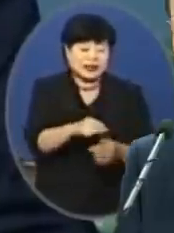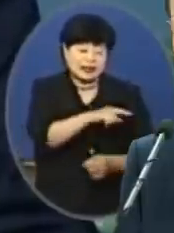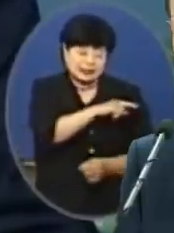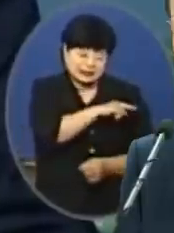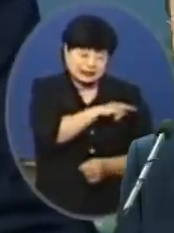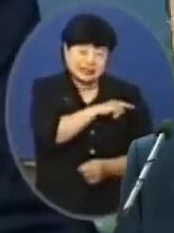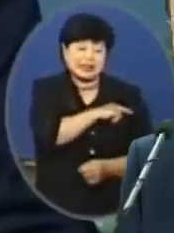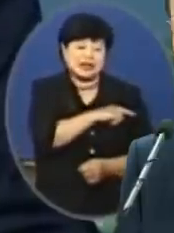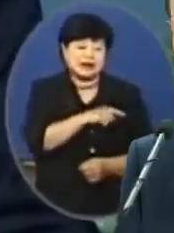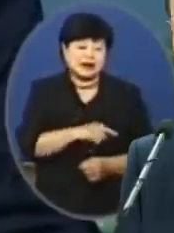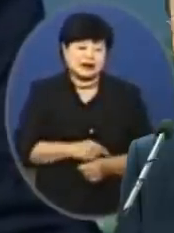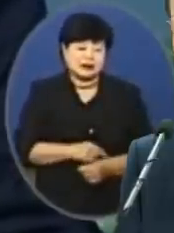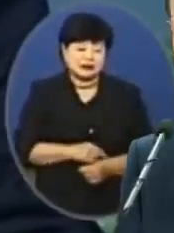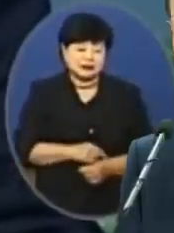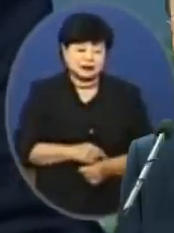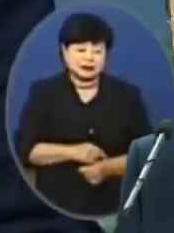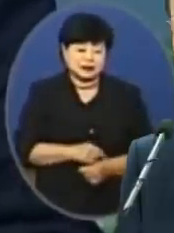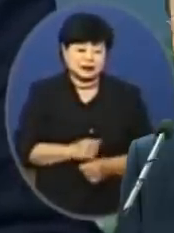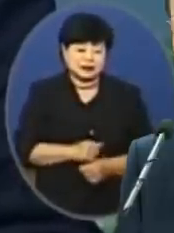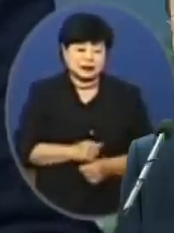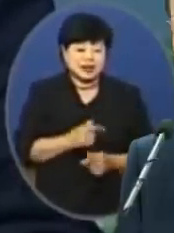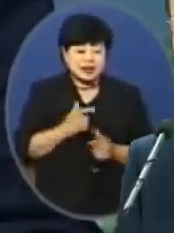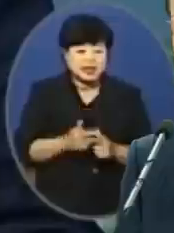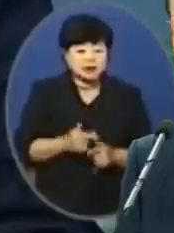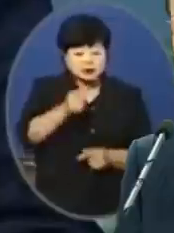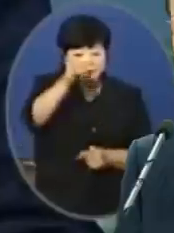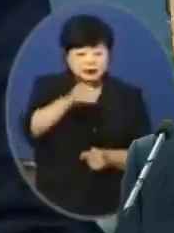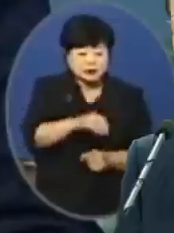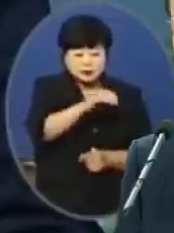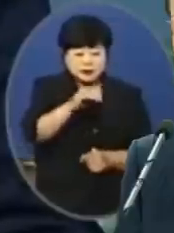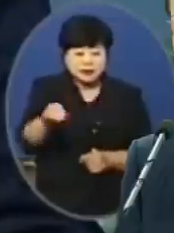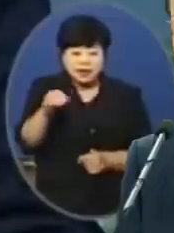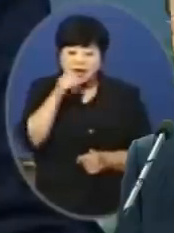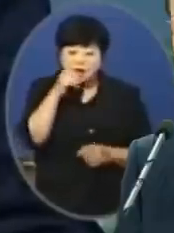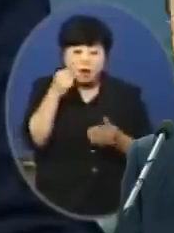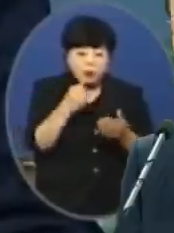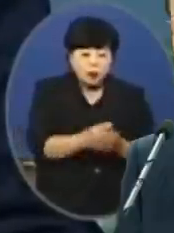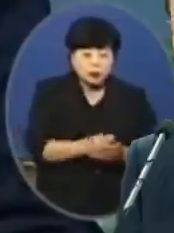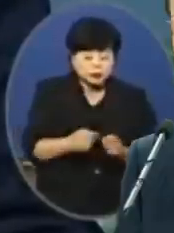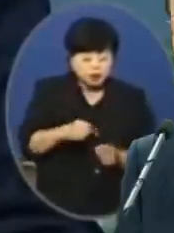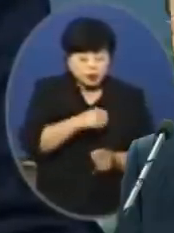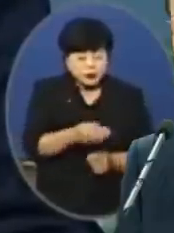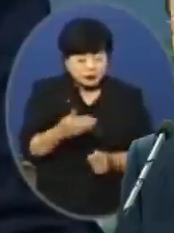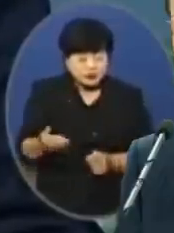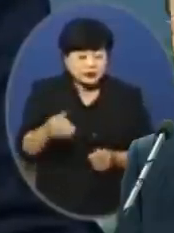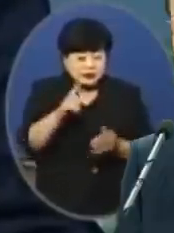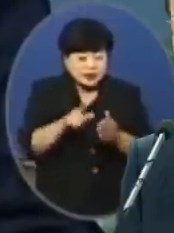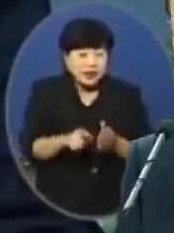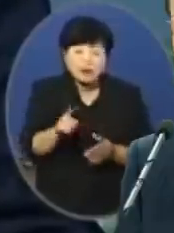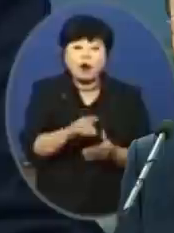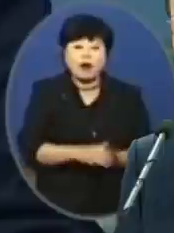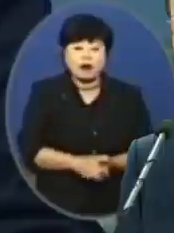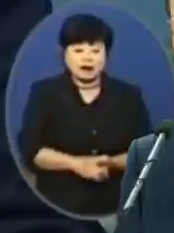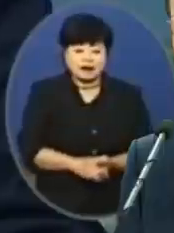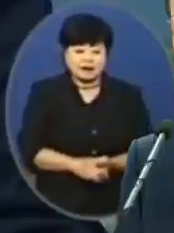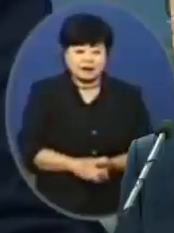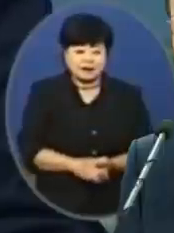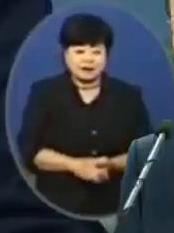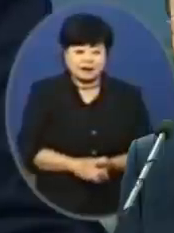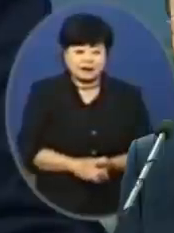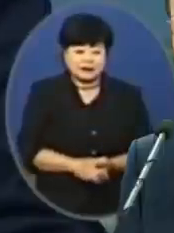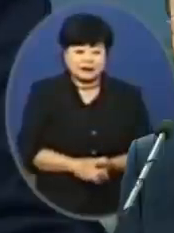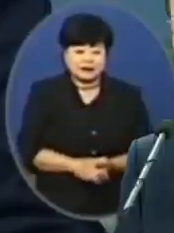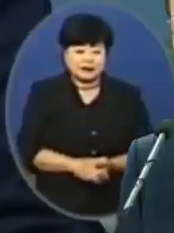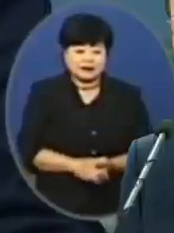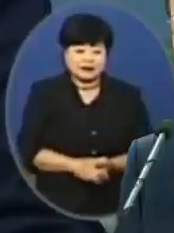가장 먼저 해야 될 일인 것입니다. 예수님이 십자가에 못 박혀 몸짓고 피 흘렸을 때도 뭐라고 말씀하셨습니까?